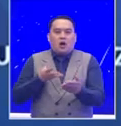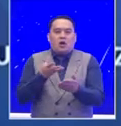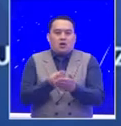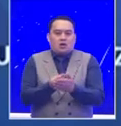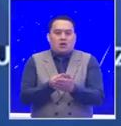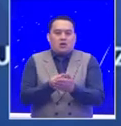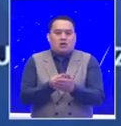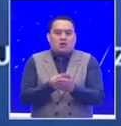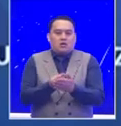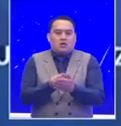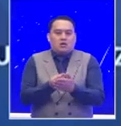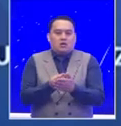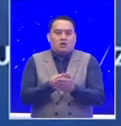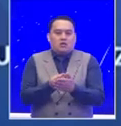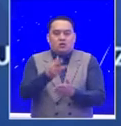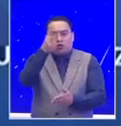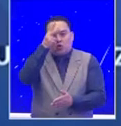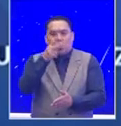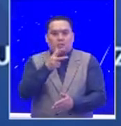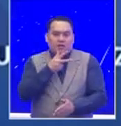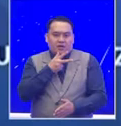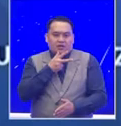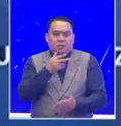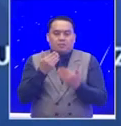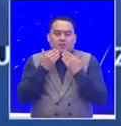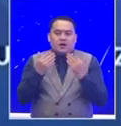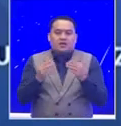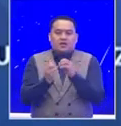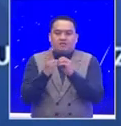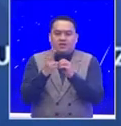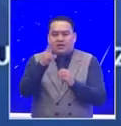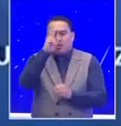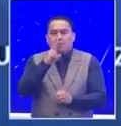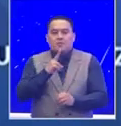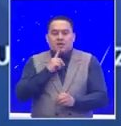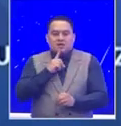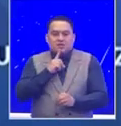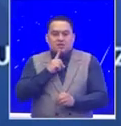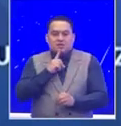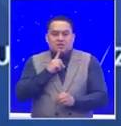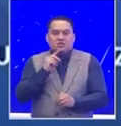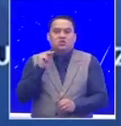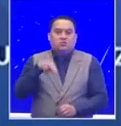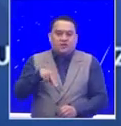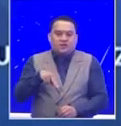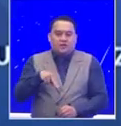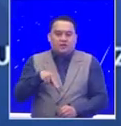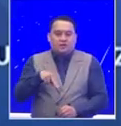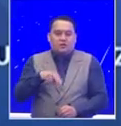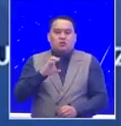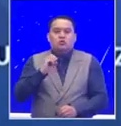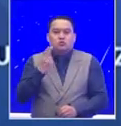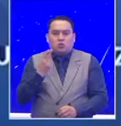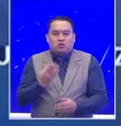в ГФСС не менее 3 месяцев за последние 12 месяцев до даты введения чрезвычайного положения.